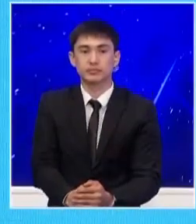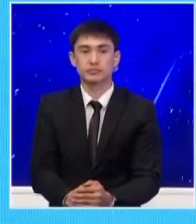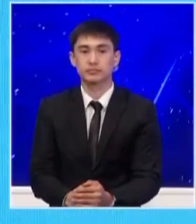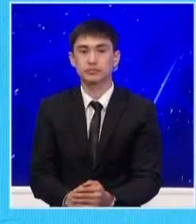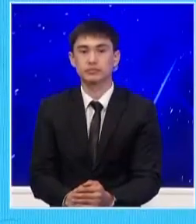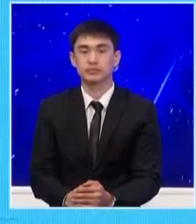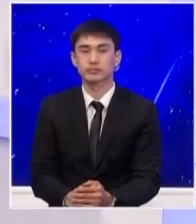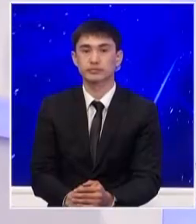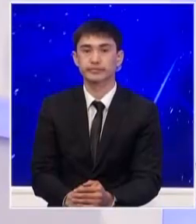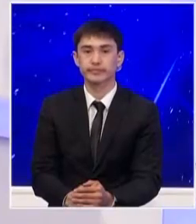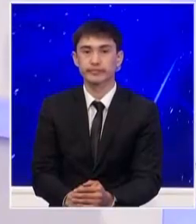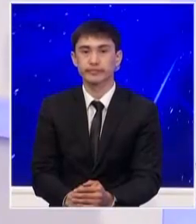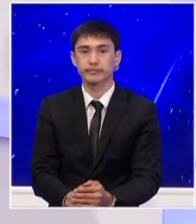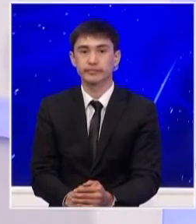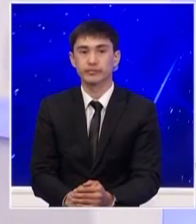Конаев.